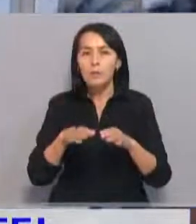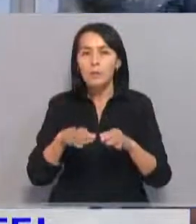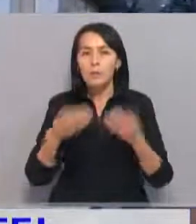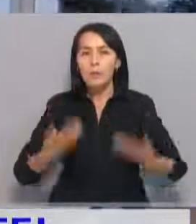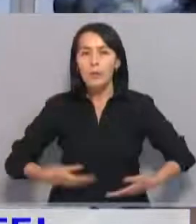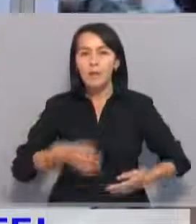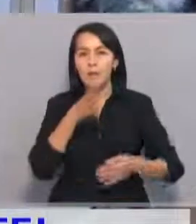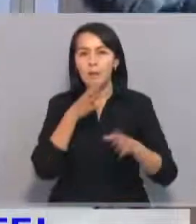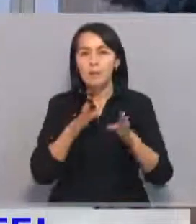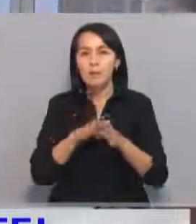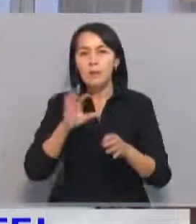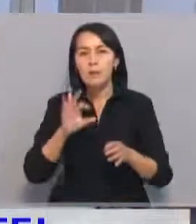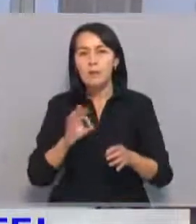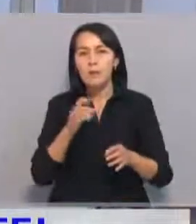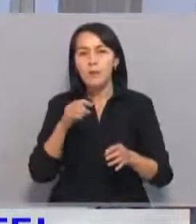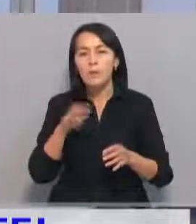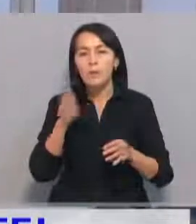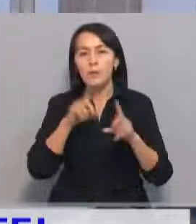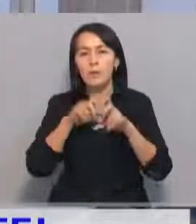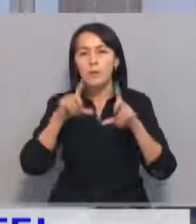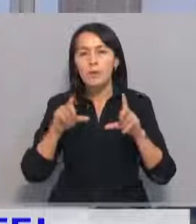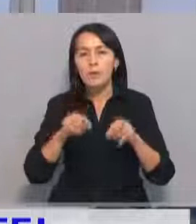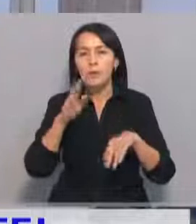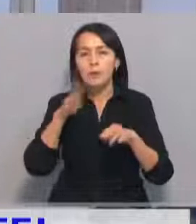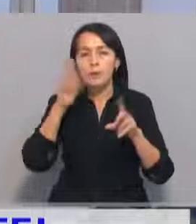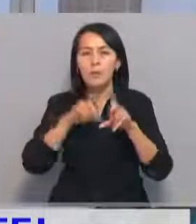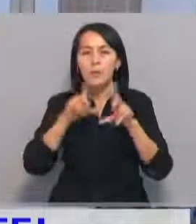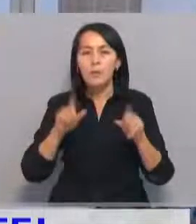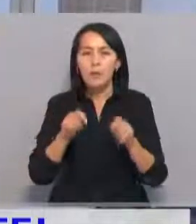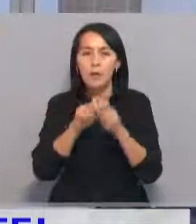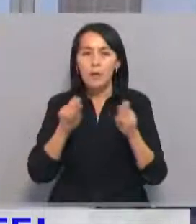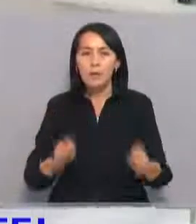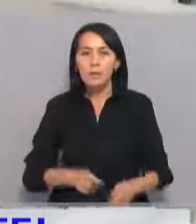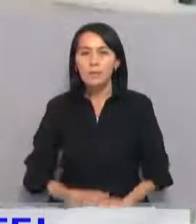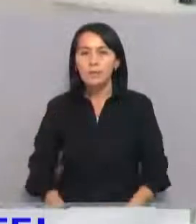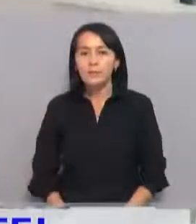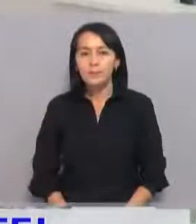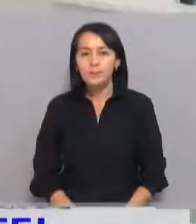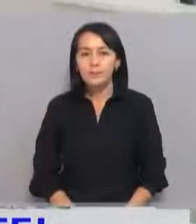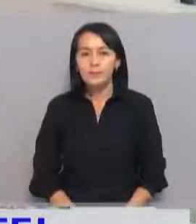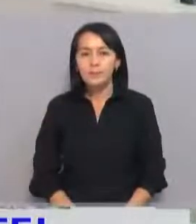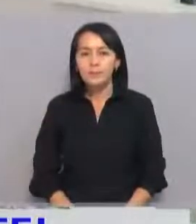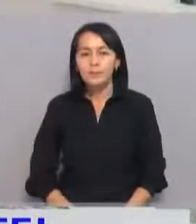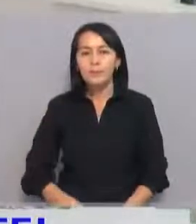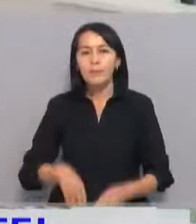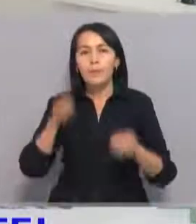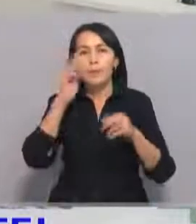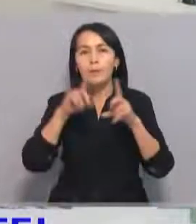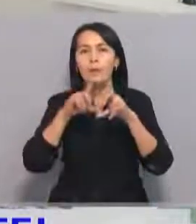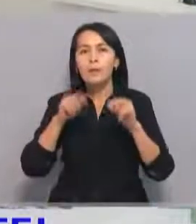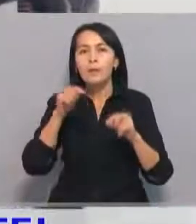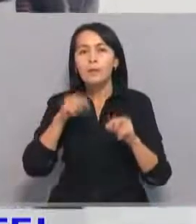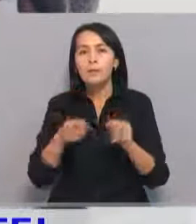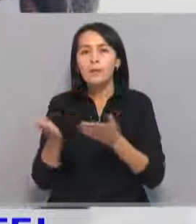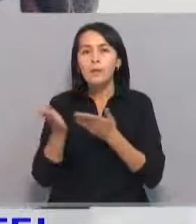сай Оскар Скул лингвистикалық элиталық мектепті ашып отыр. Білім ордасының іші